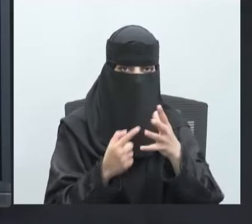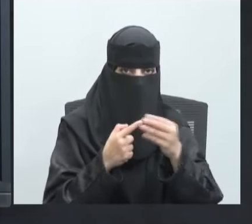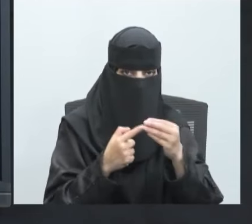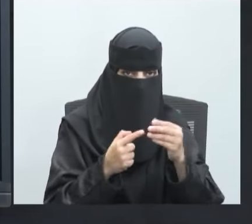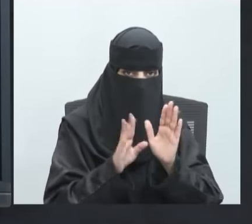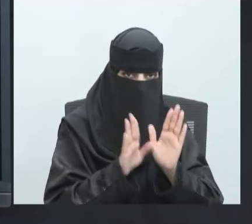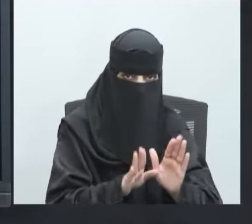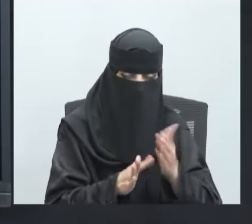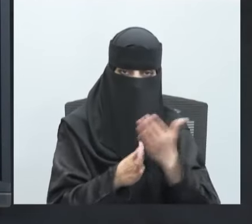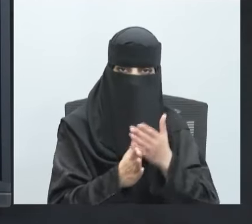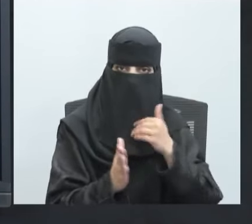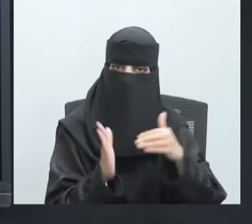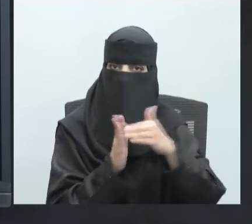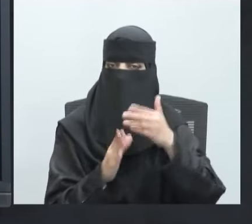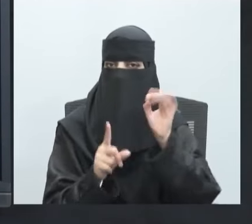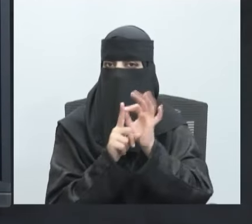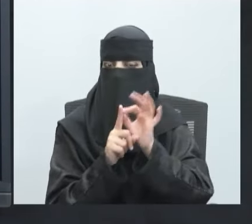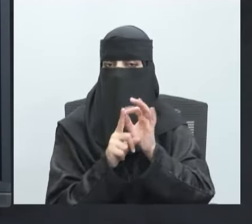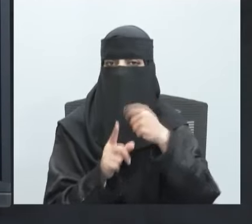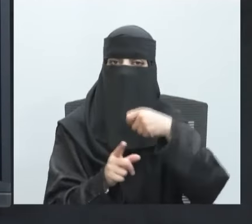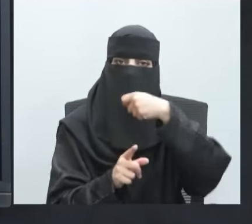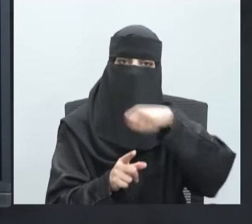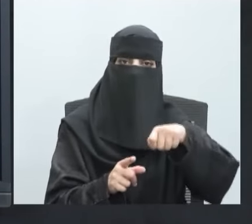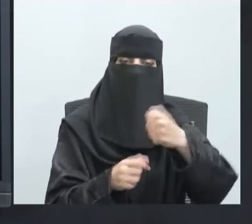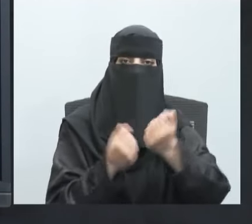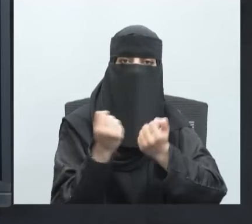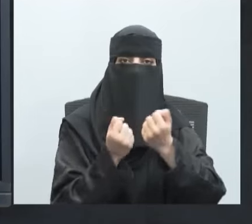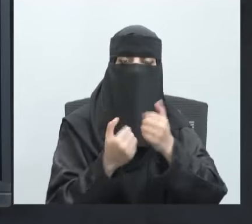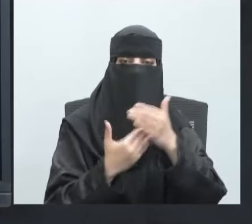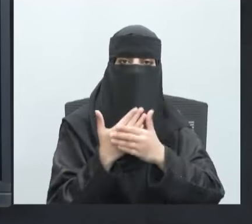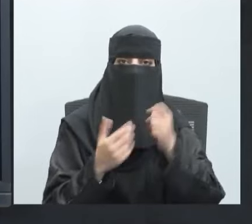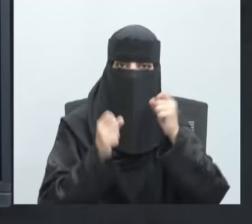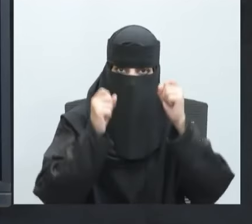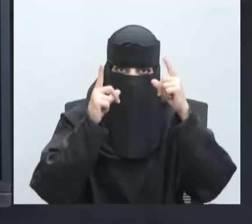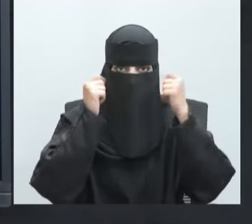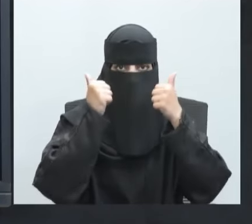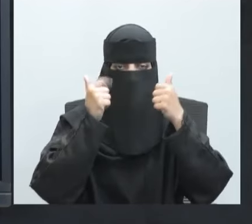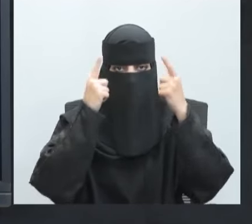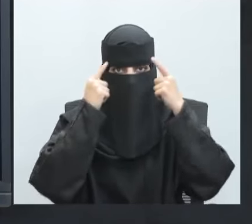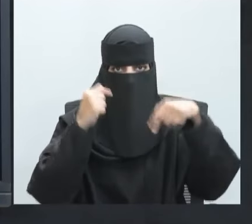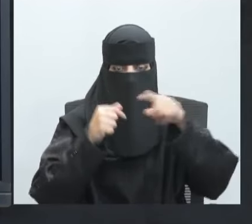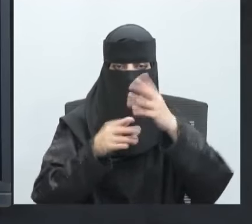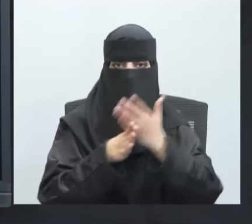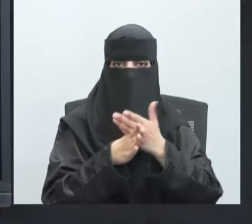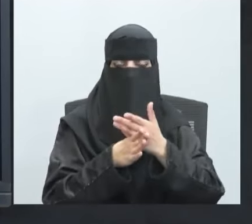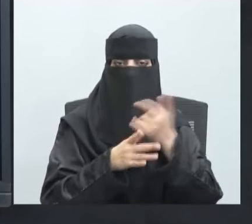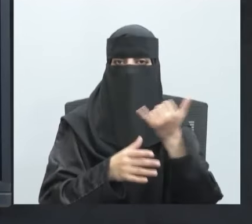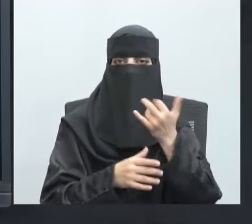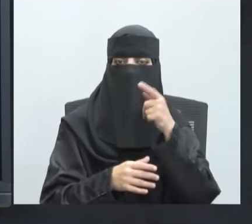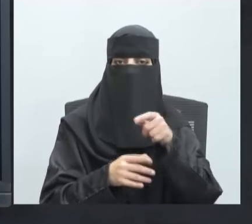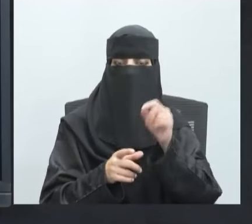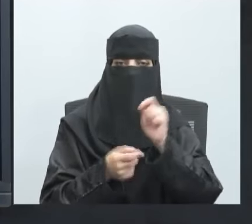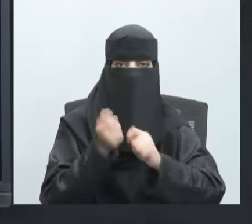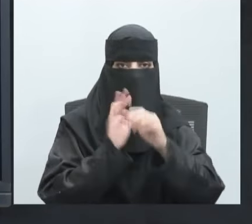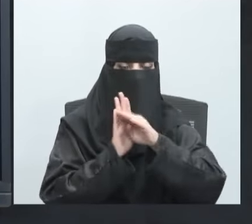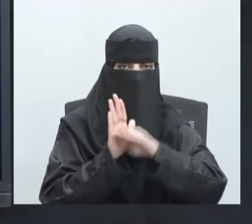حتى يستطيع شراء تلك السياره الجديده وه هذا من الوعي المالي كما ذكرنا وهذا من المهم جدا في